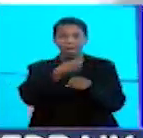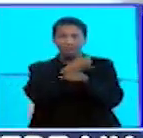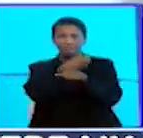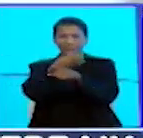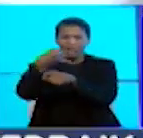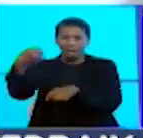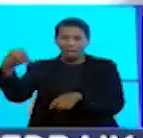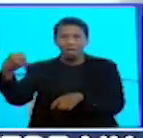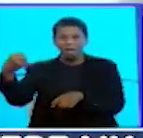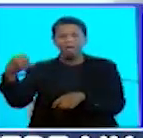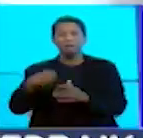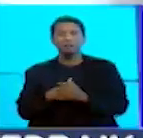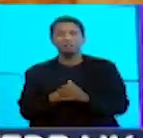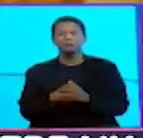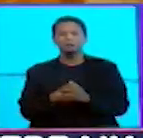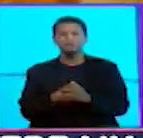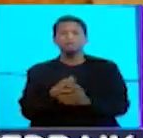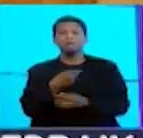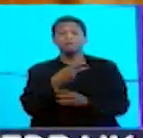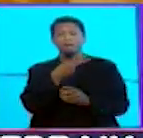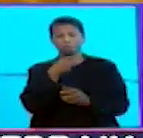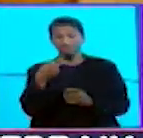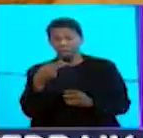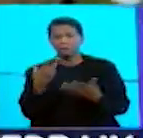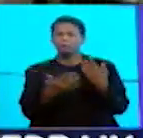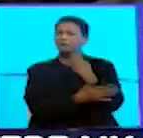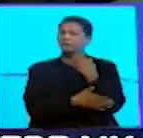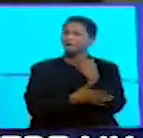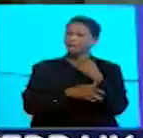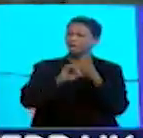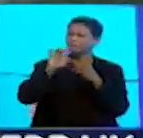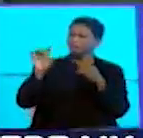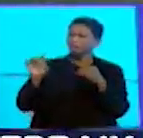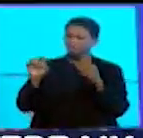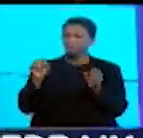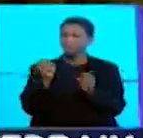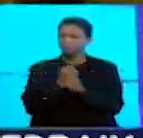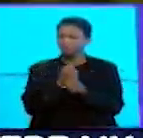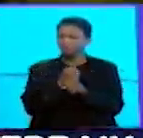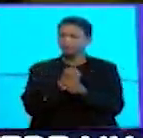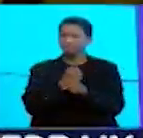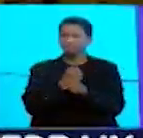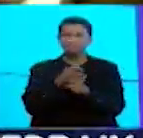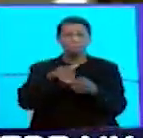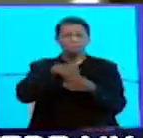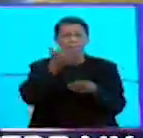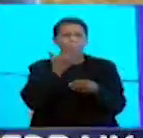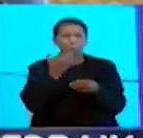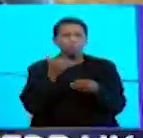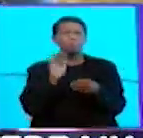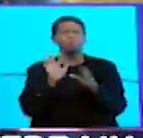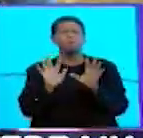mengklaim Indonesia termasuk negara penghasil madu terbaik karena memiliki ratusan varian bunga yang membuat 5 dari 7 spesies lebah